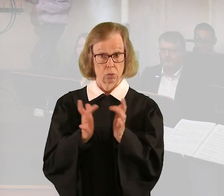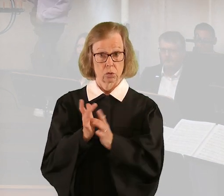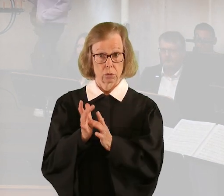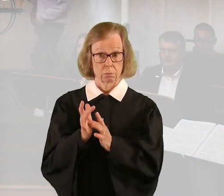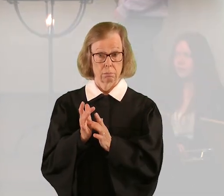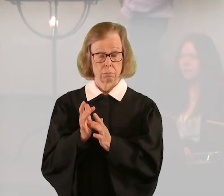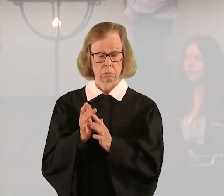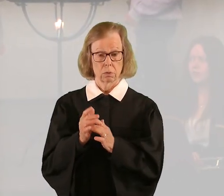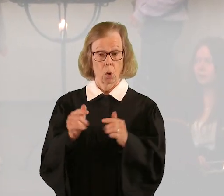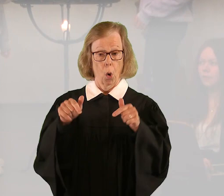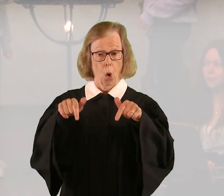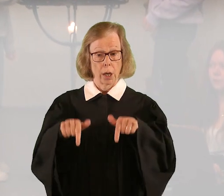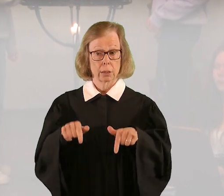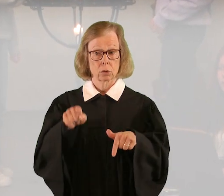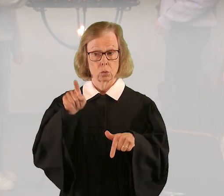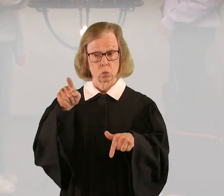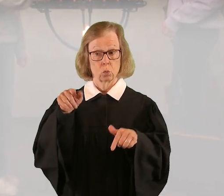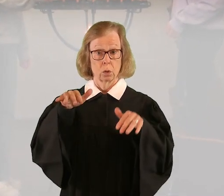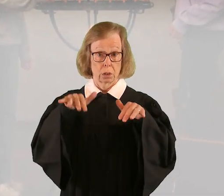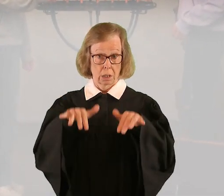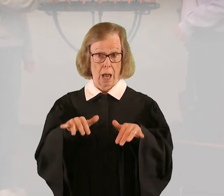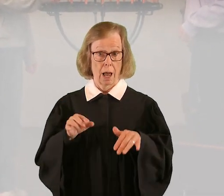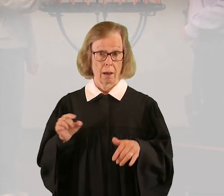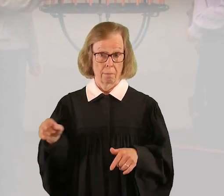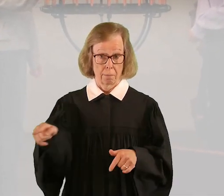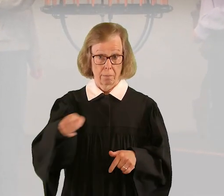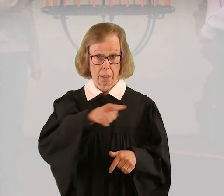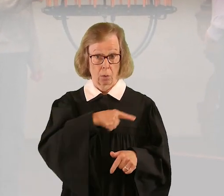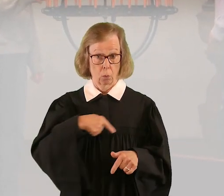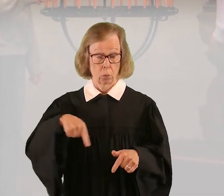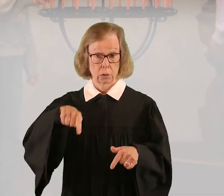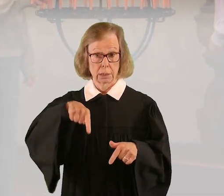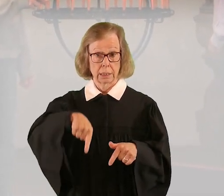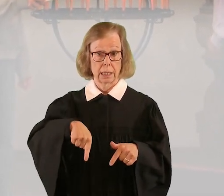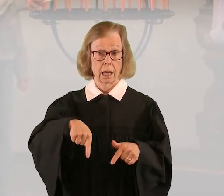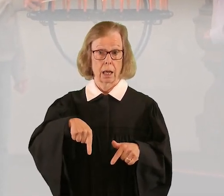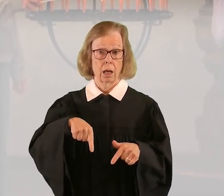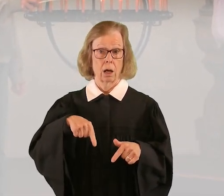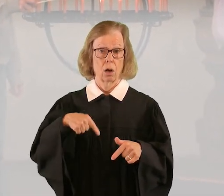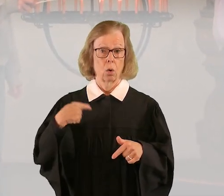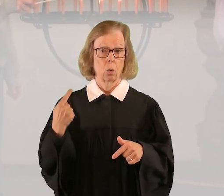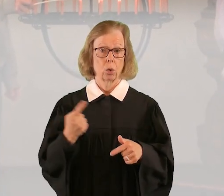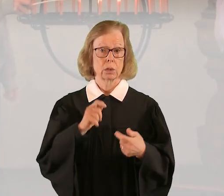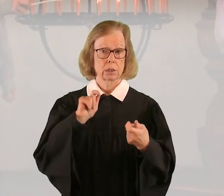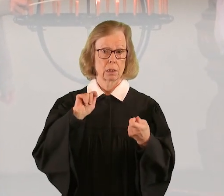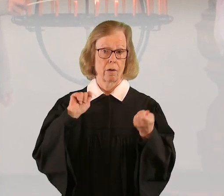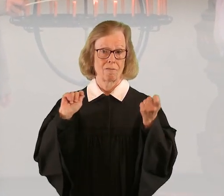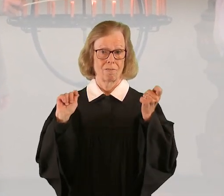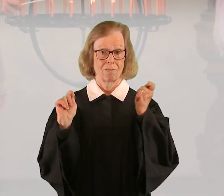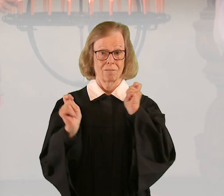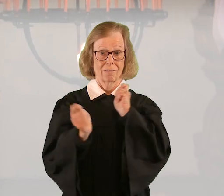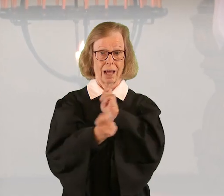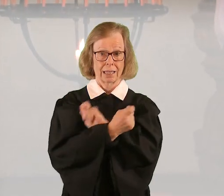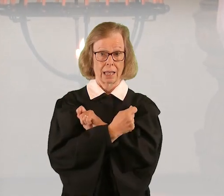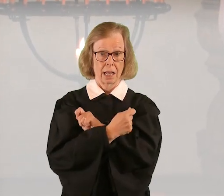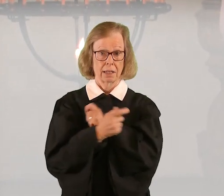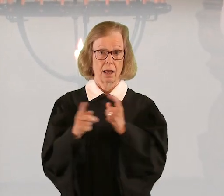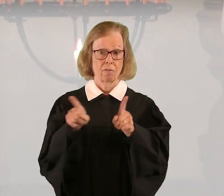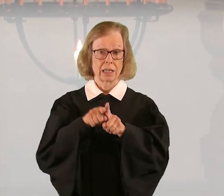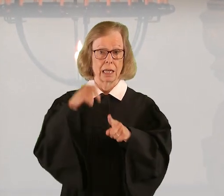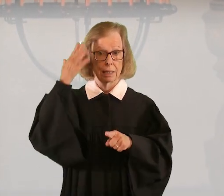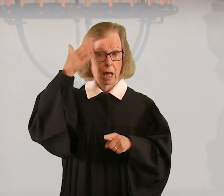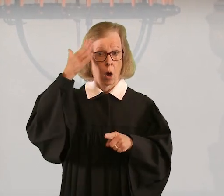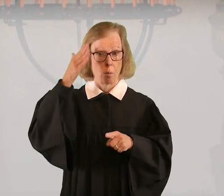Jesus, heute bist du hier bei uns, verwandelt und wie im Traum. Du warst